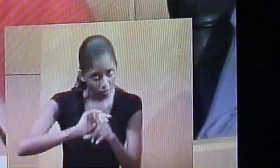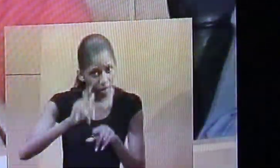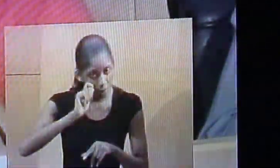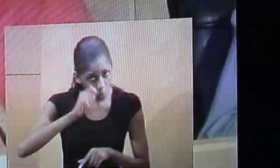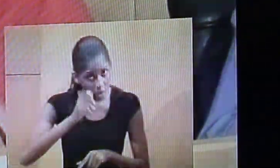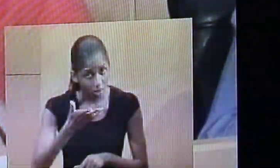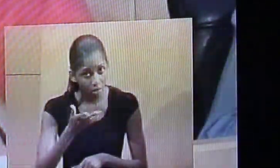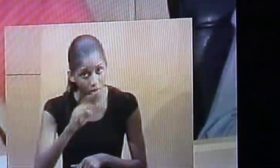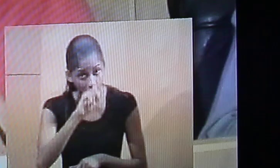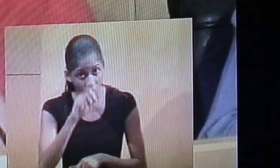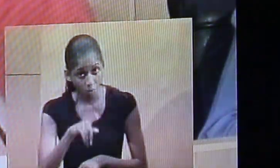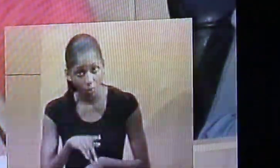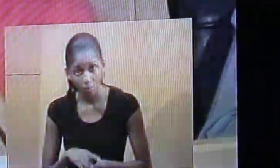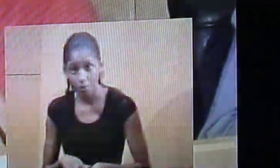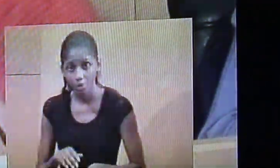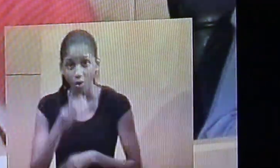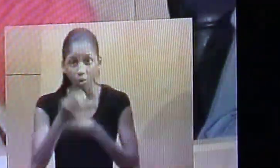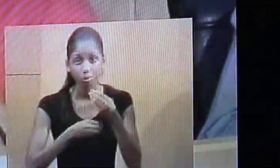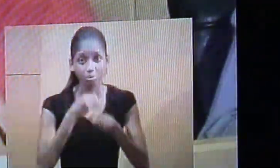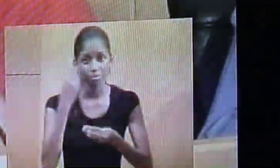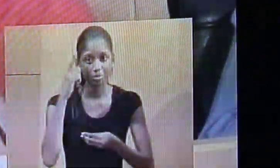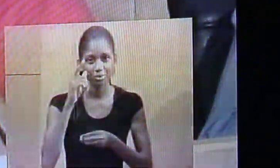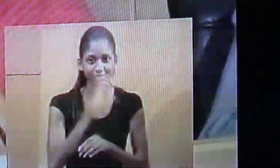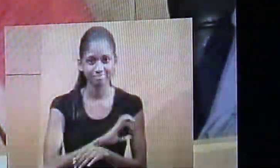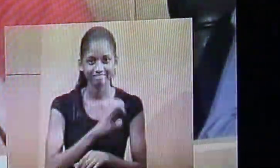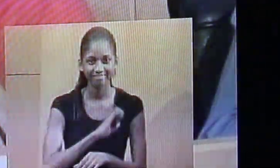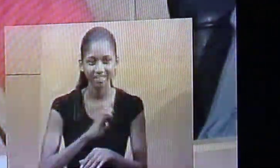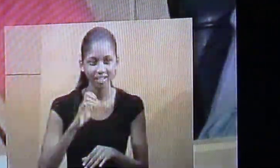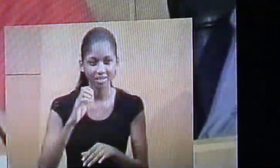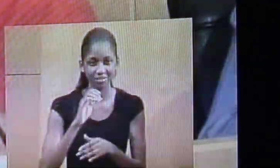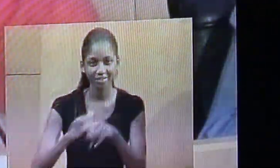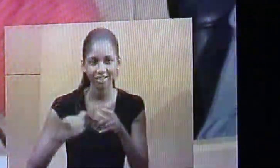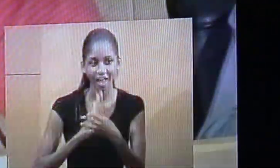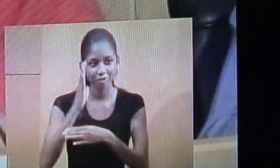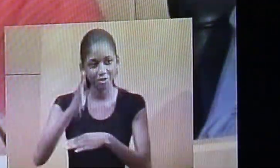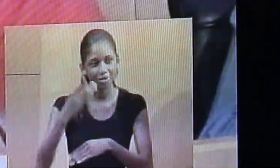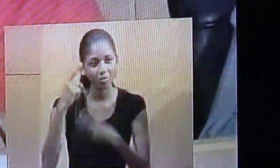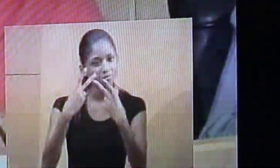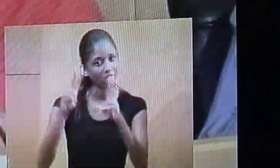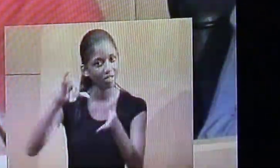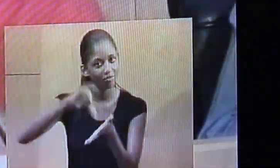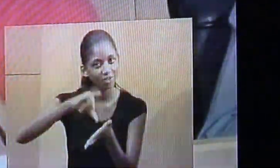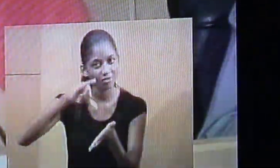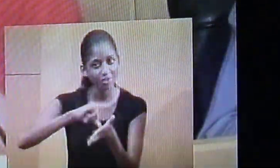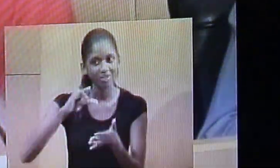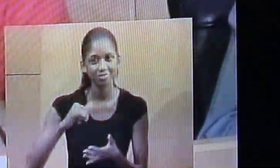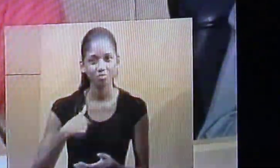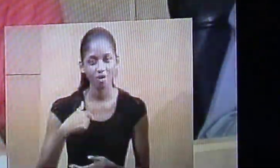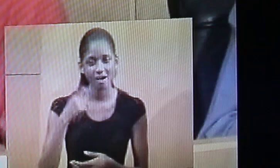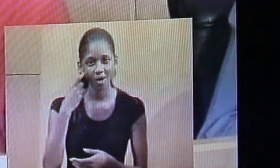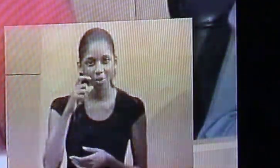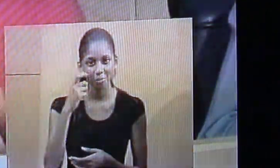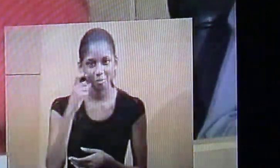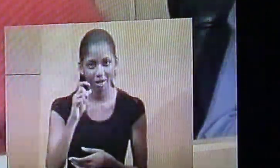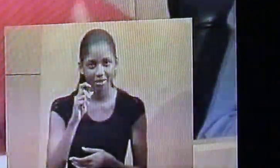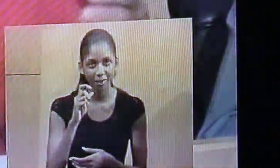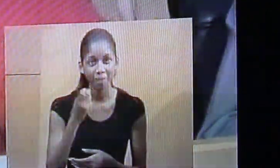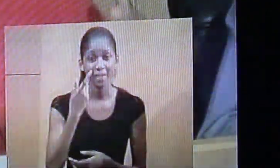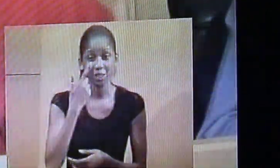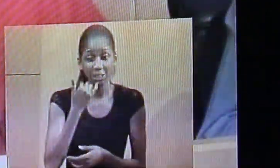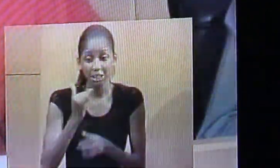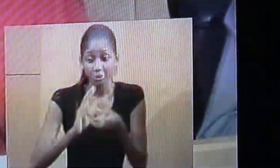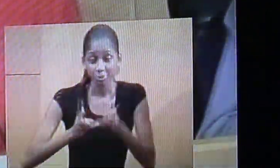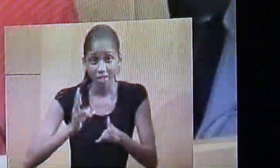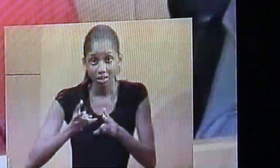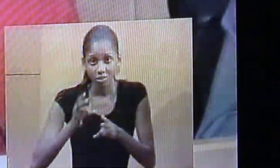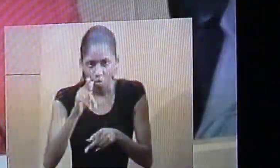audit pour essayer de tracer l'avenir à Fort-de-France? Je constate que si peut-être